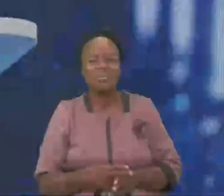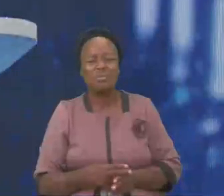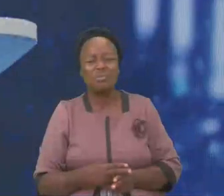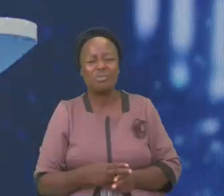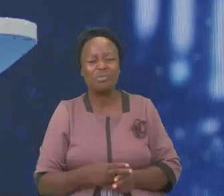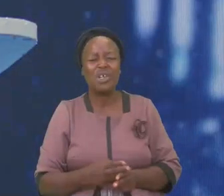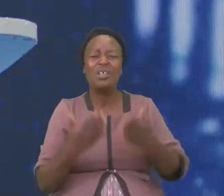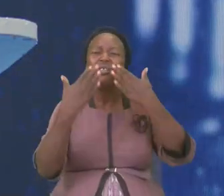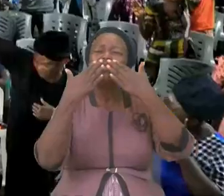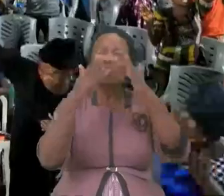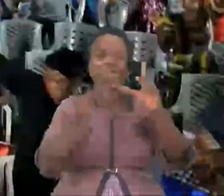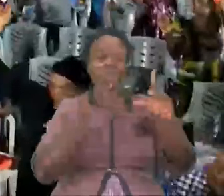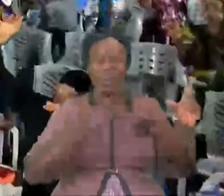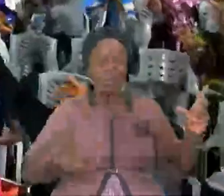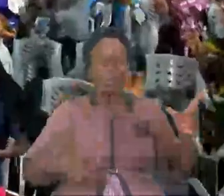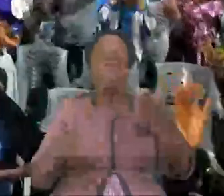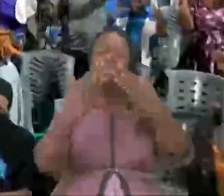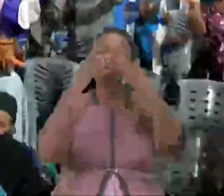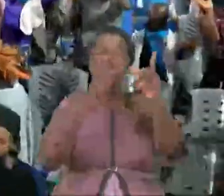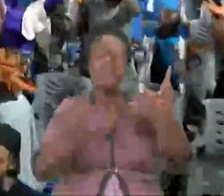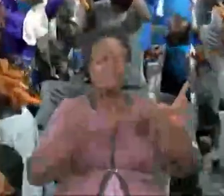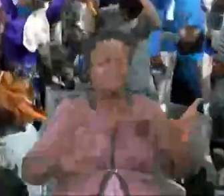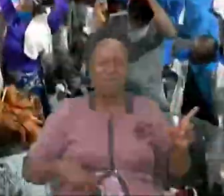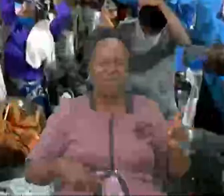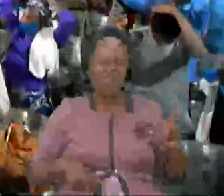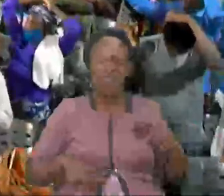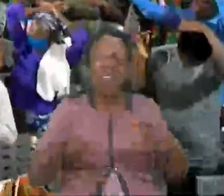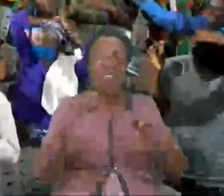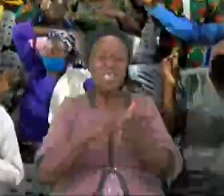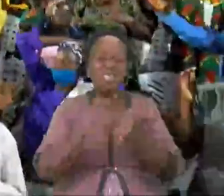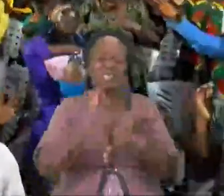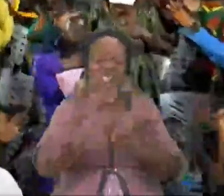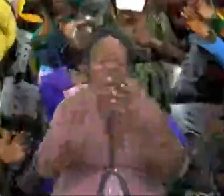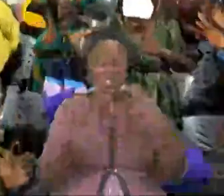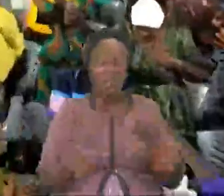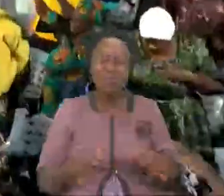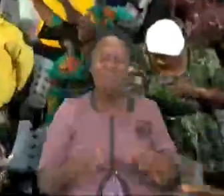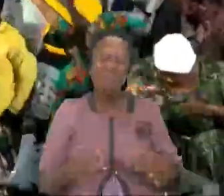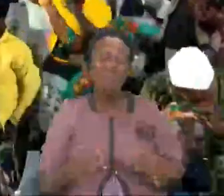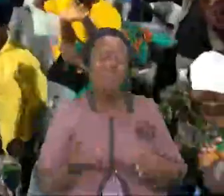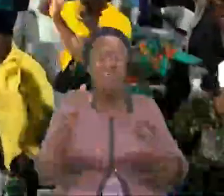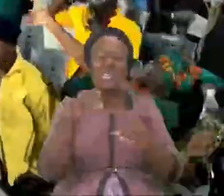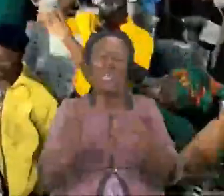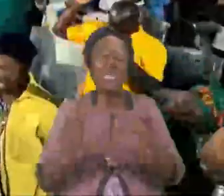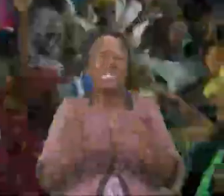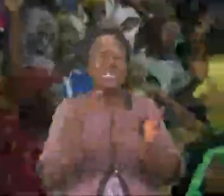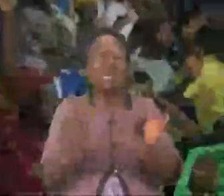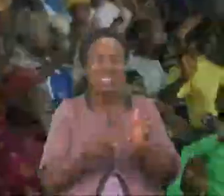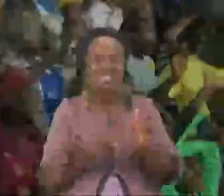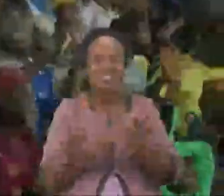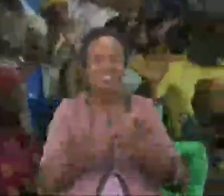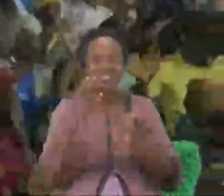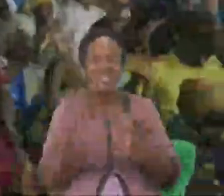Jésus. Merci Seigneur, merci Seigneur, c'est fait. Au nom